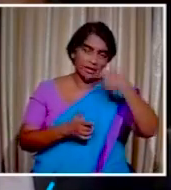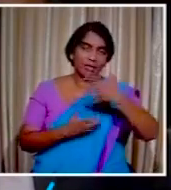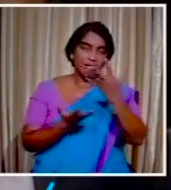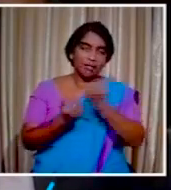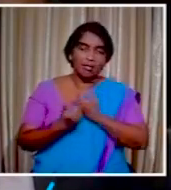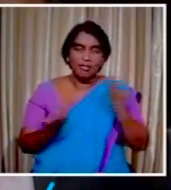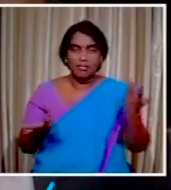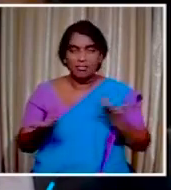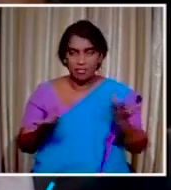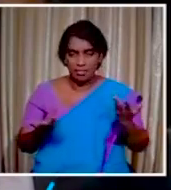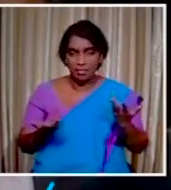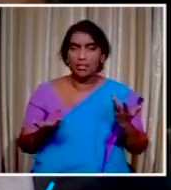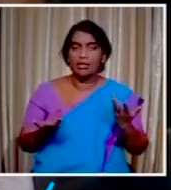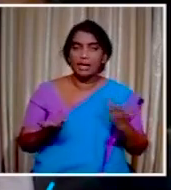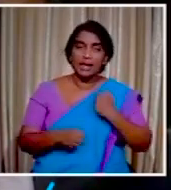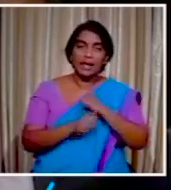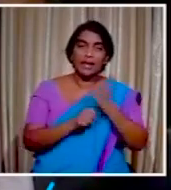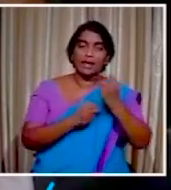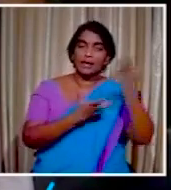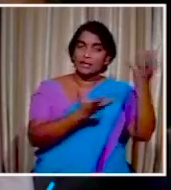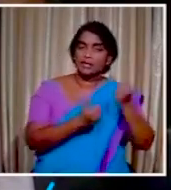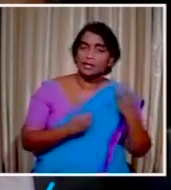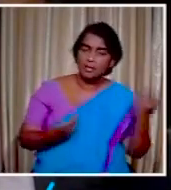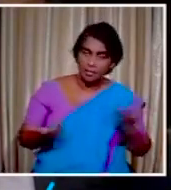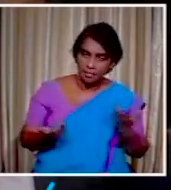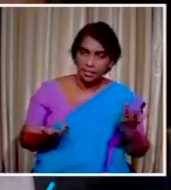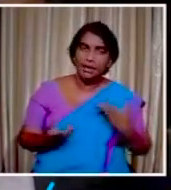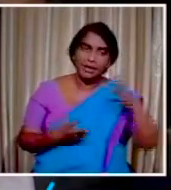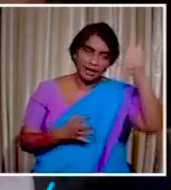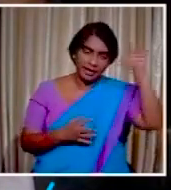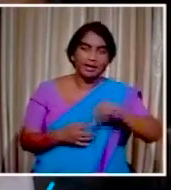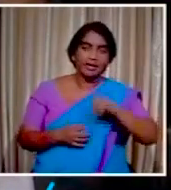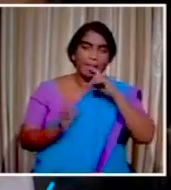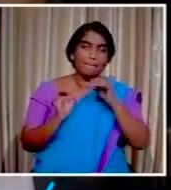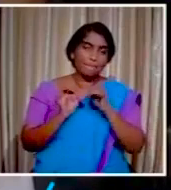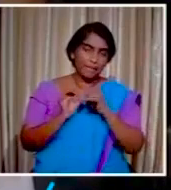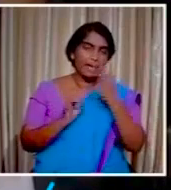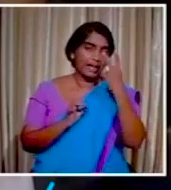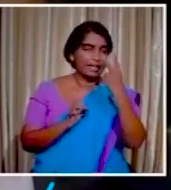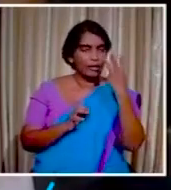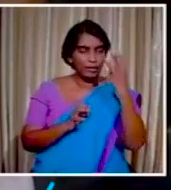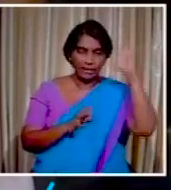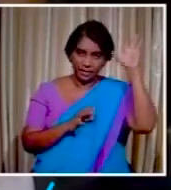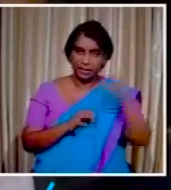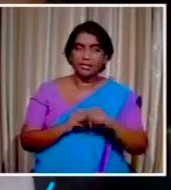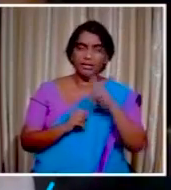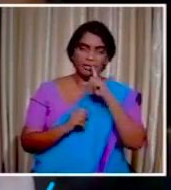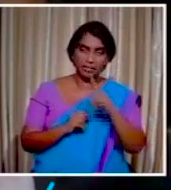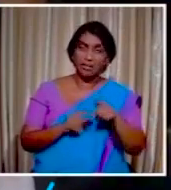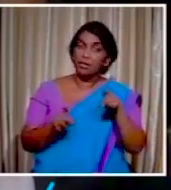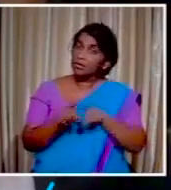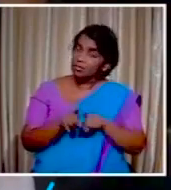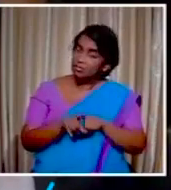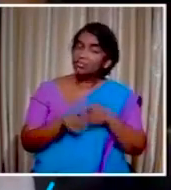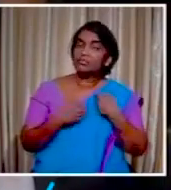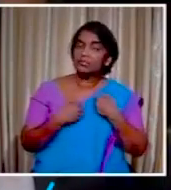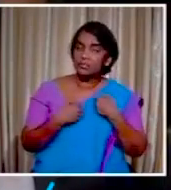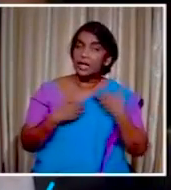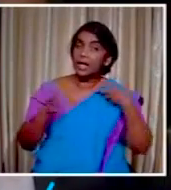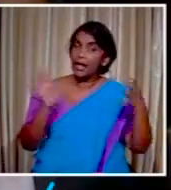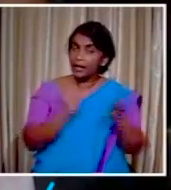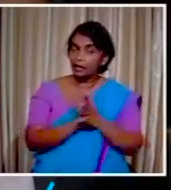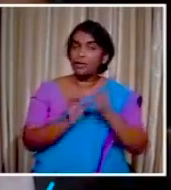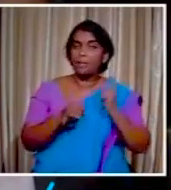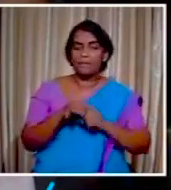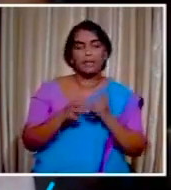බැරුව ගෑස් ටික ගන්න බැරුව ඉන්නවා. අන්න ගේන්න කියන්නේ බිලියන 2ක් 3ක් ගේන්න කියන්නේ. එහෙම වුණොත් අපිට එකතු වෙලා මේ